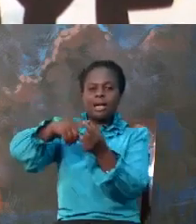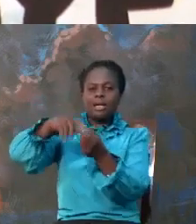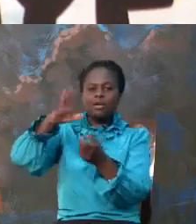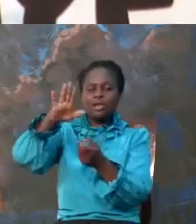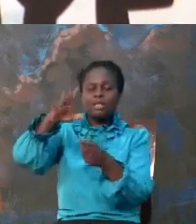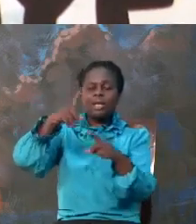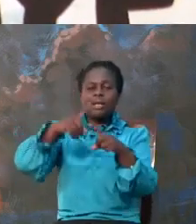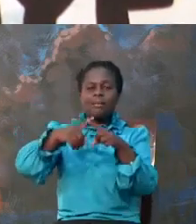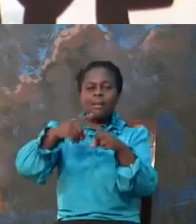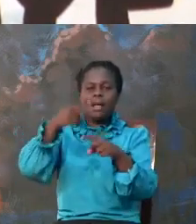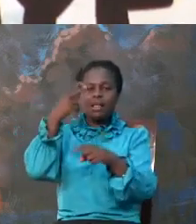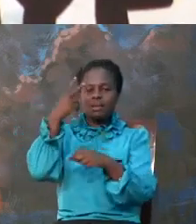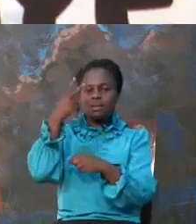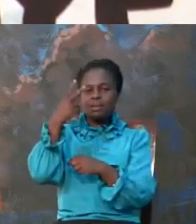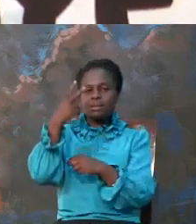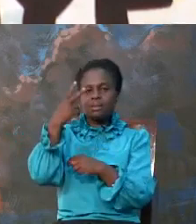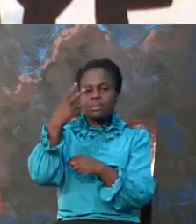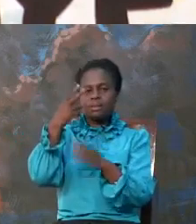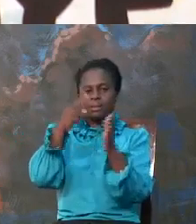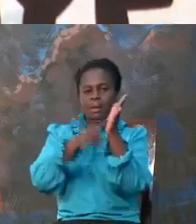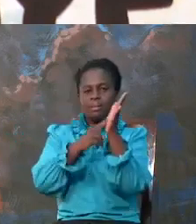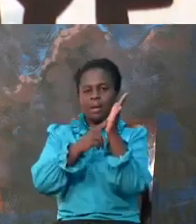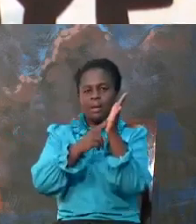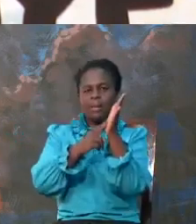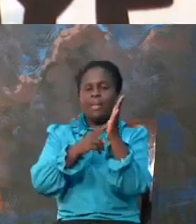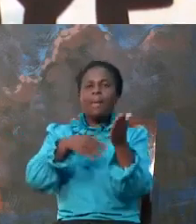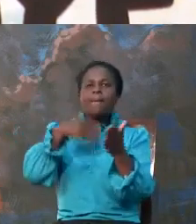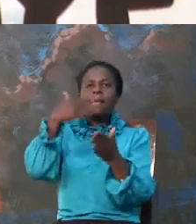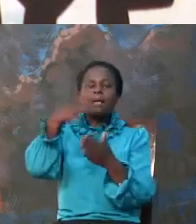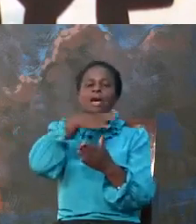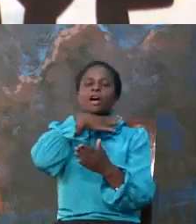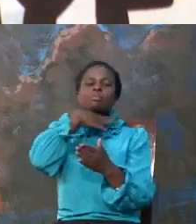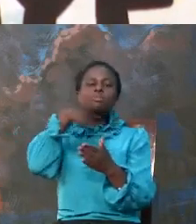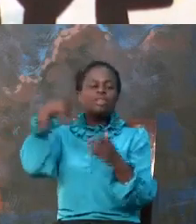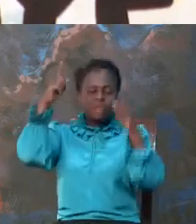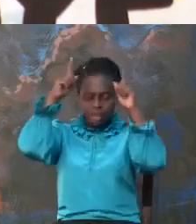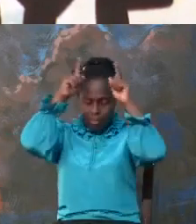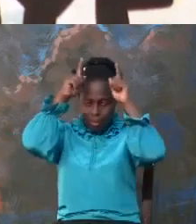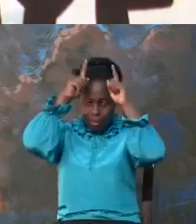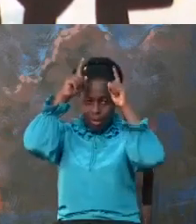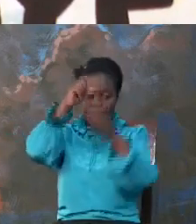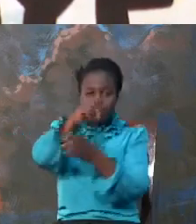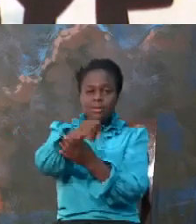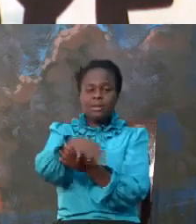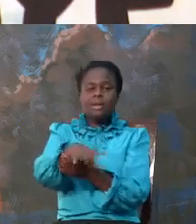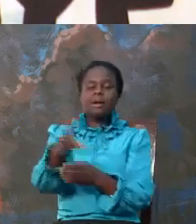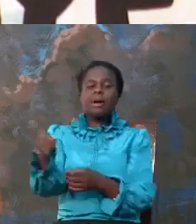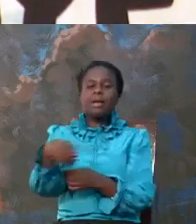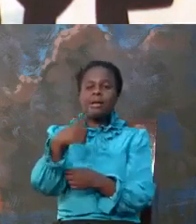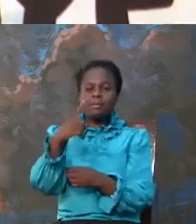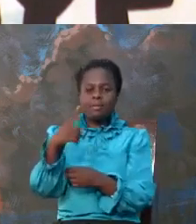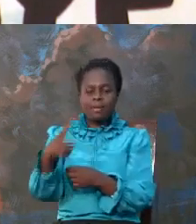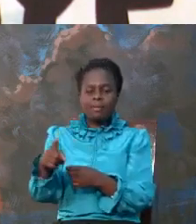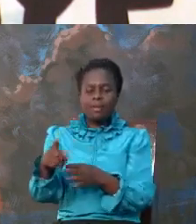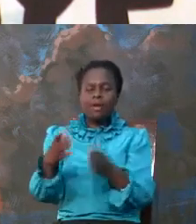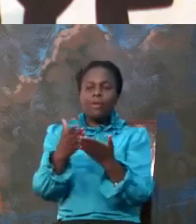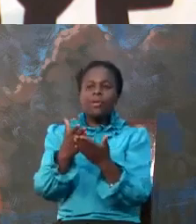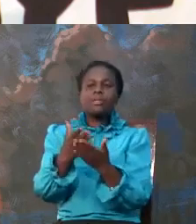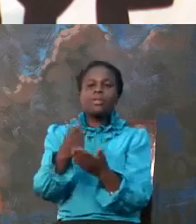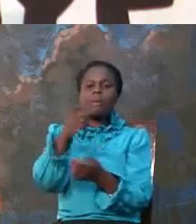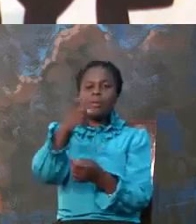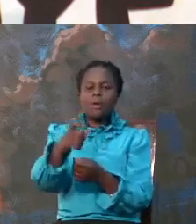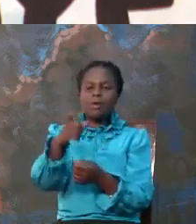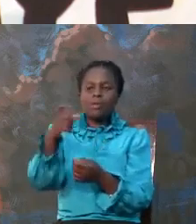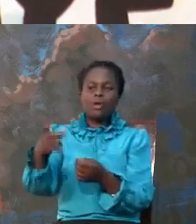mara saba. Kisha atamchinja yule mbuzi wa sadaka ya dhambi aliye kwa ajili ya watu,